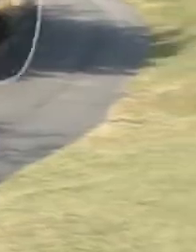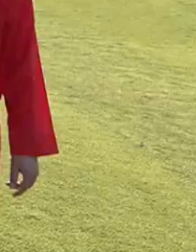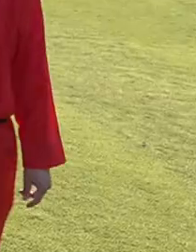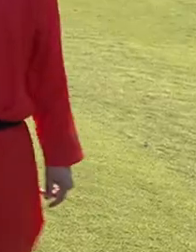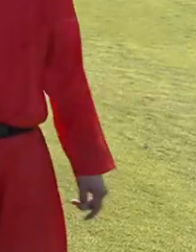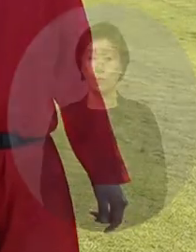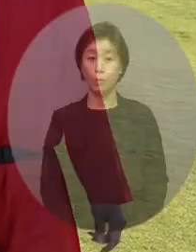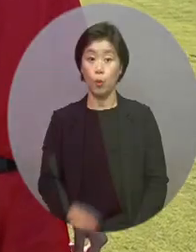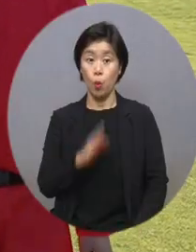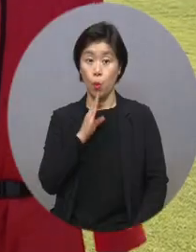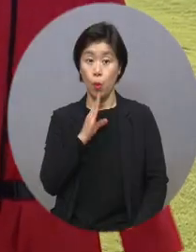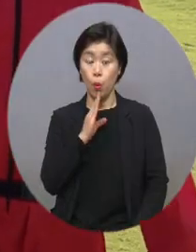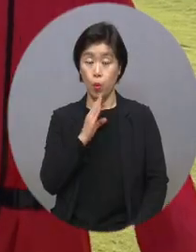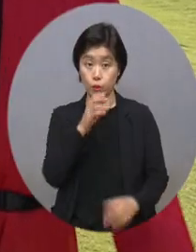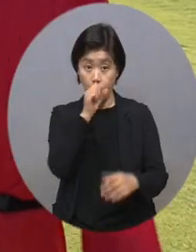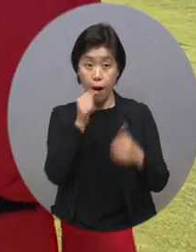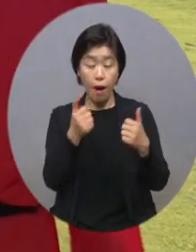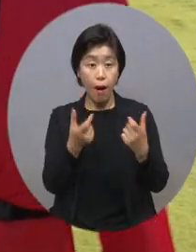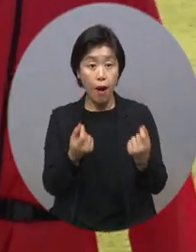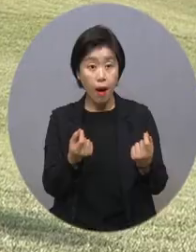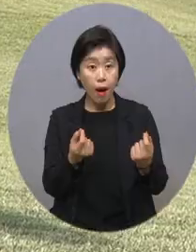좋다. 이렇게 되면